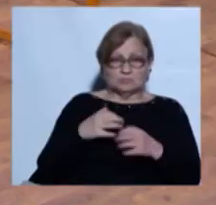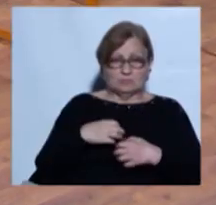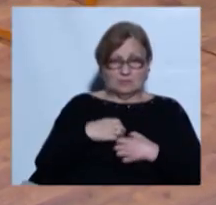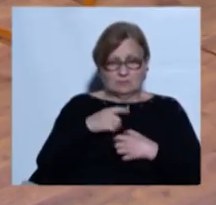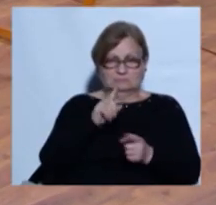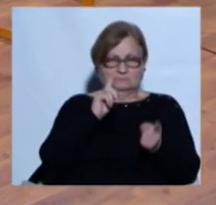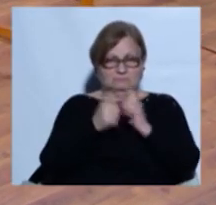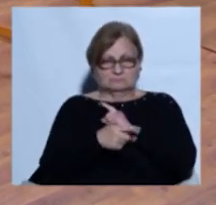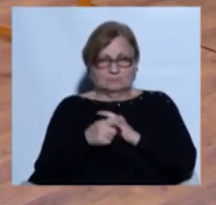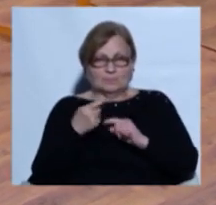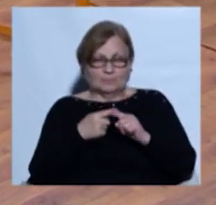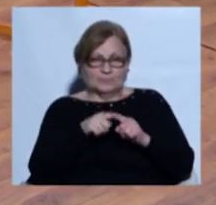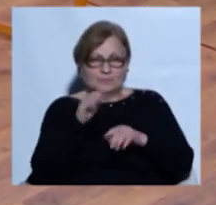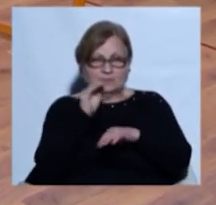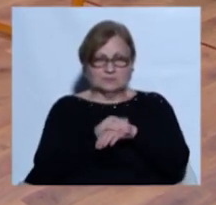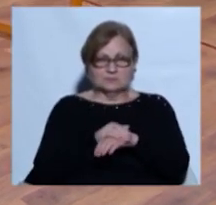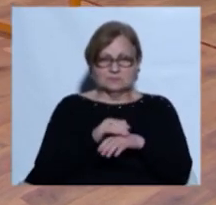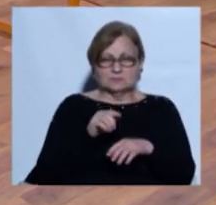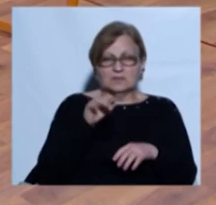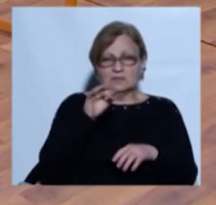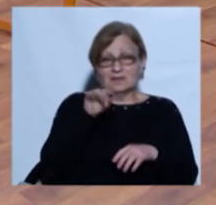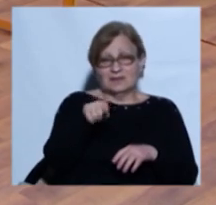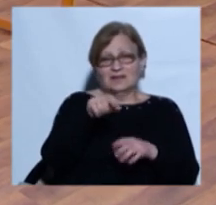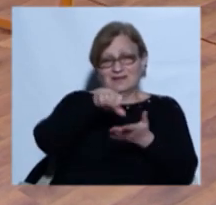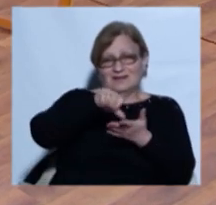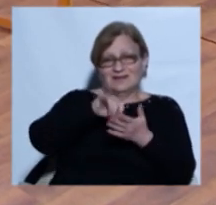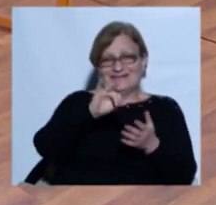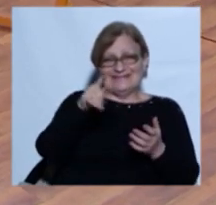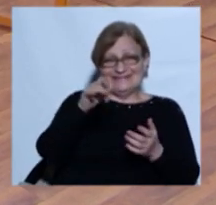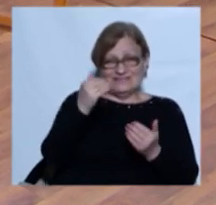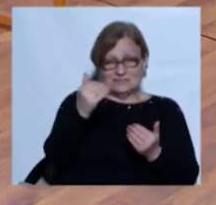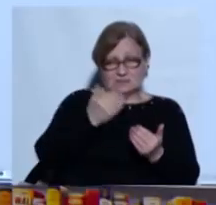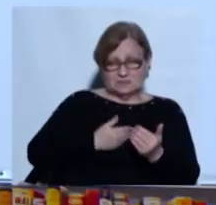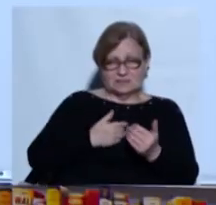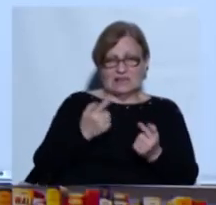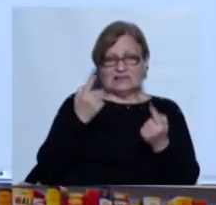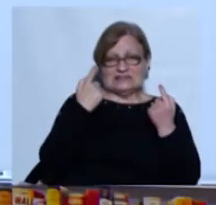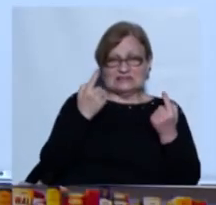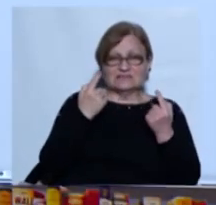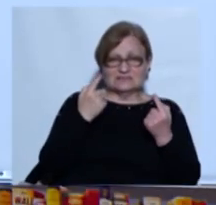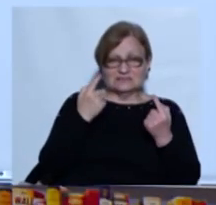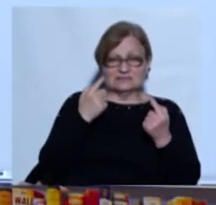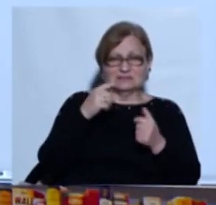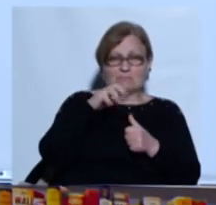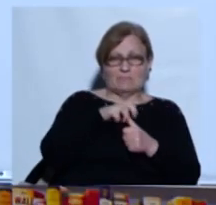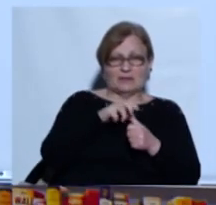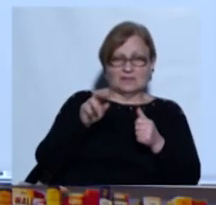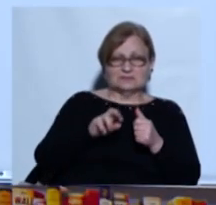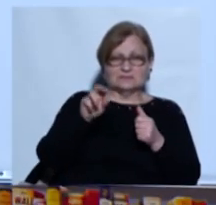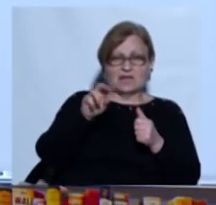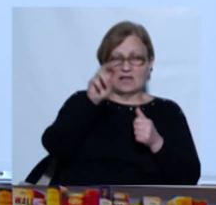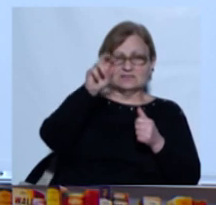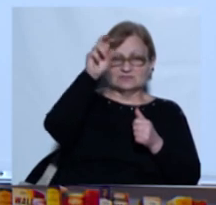ეს ფაქტი ისეთი იგი ცხოვრებაში ასეთ ფაქტად იქცა დიდი ბელადის ასვლა უკან მოუხედავად